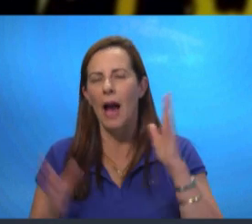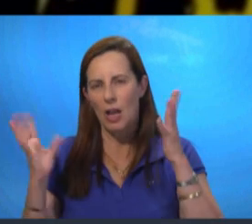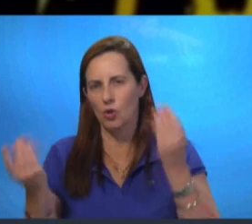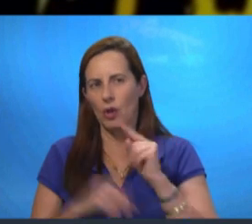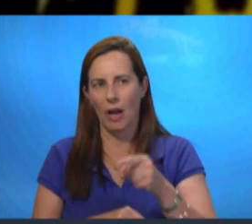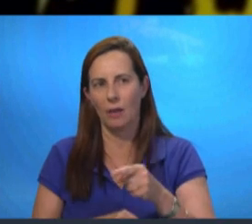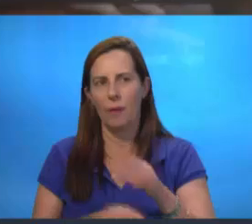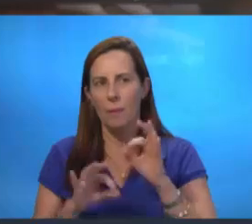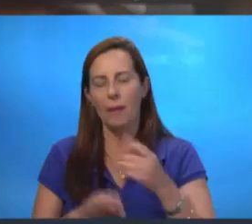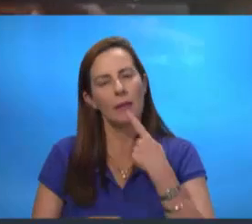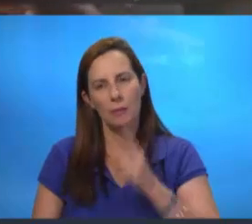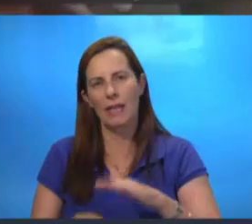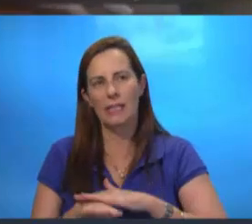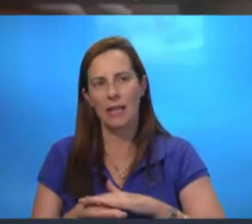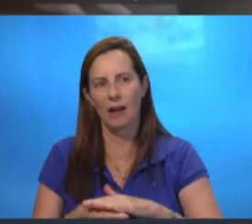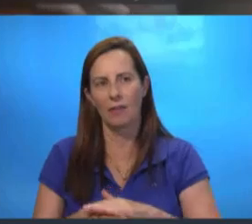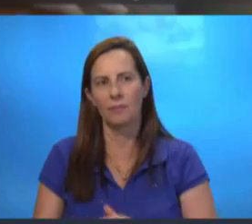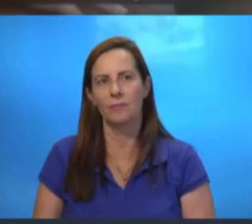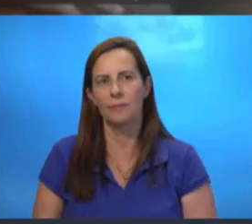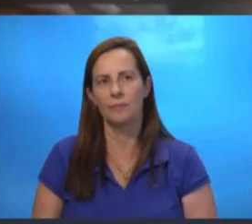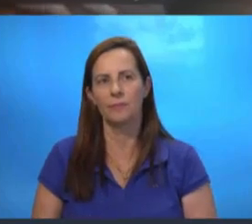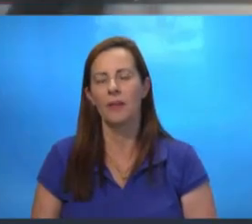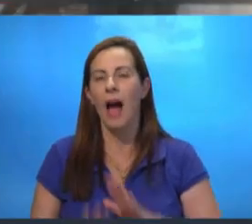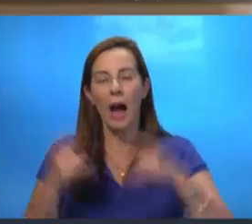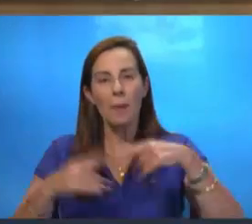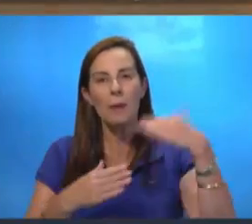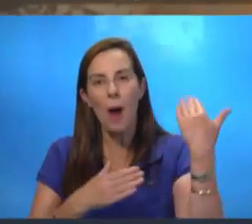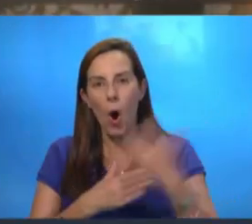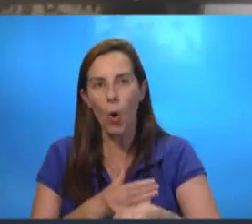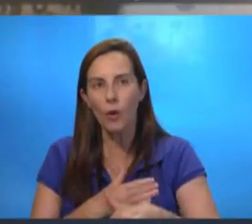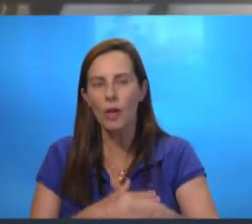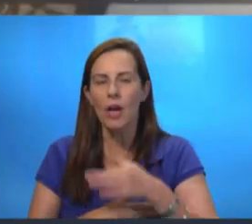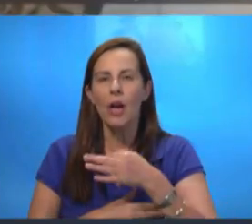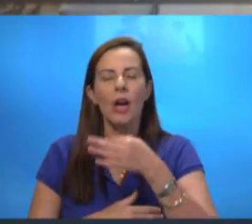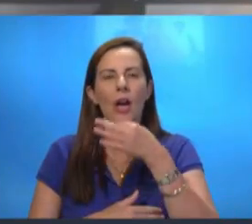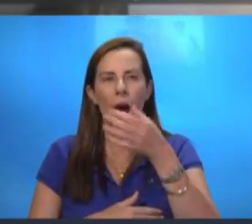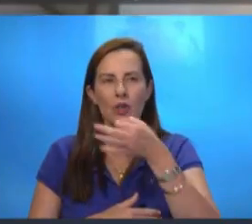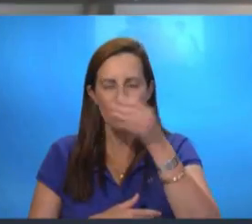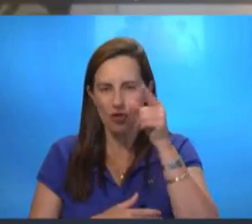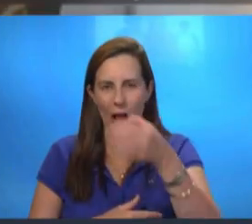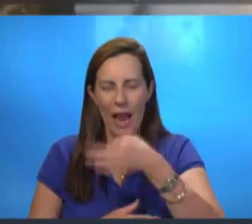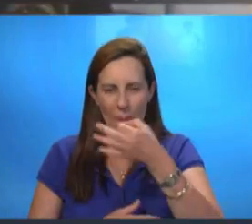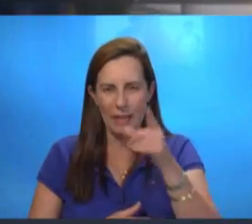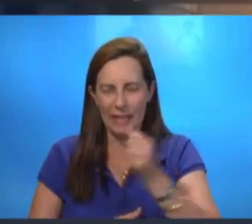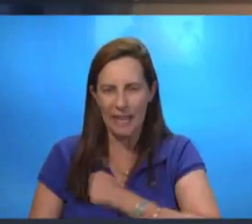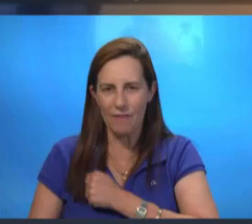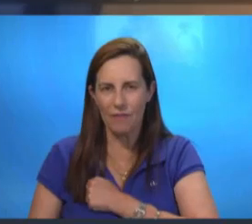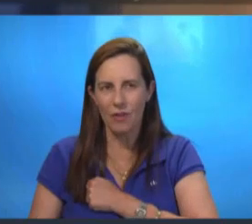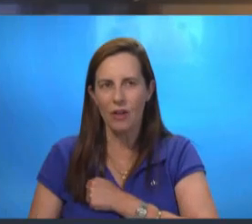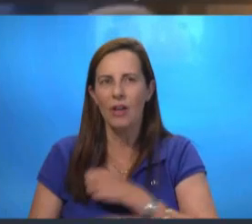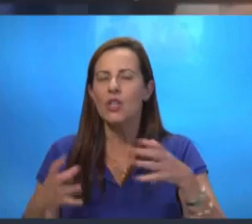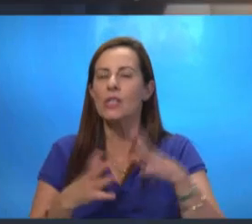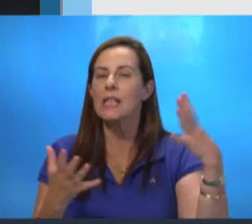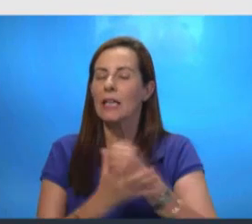אנחנו נחתדר להם, בלפעל. רק בימים האחרונים נשאל המטיף השיעי מוקתדה אסדר, שסיעתו זכתה